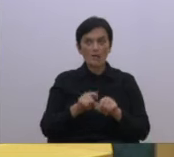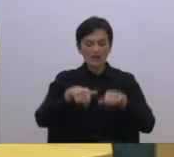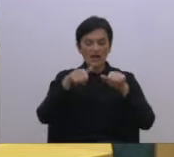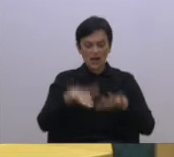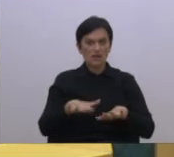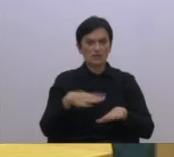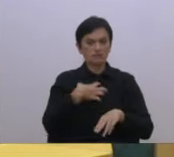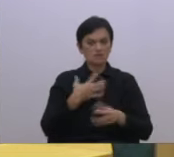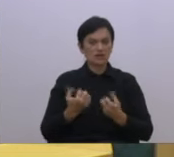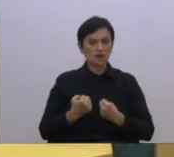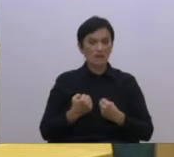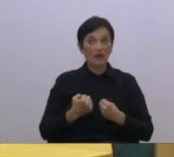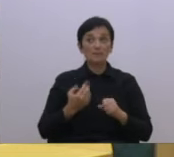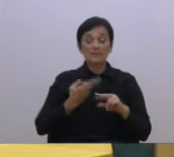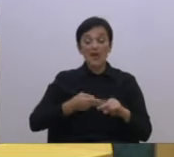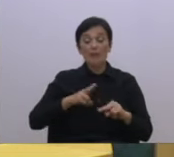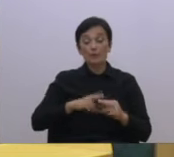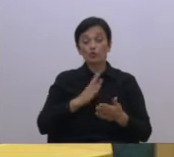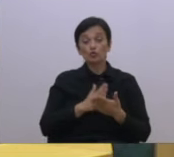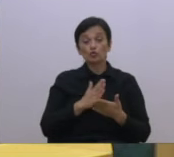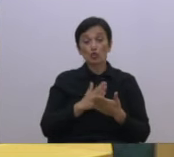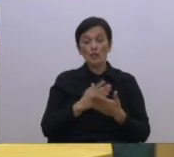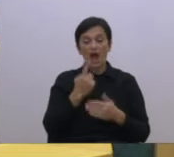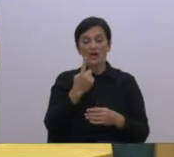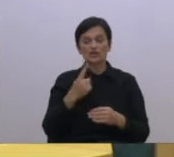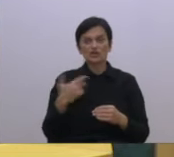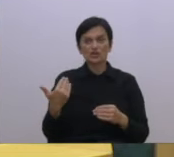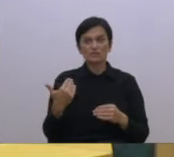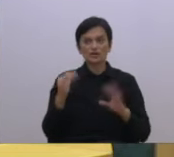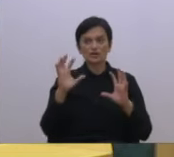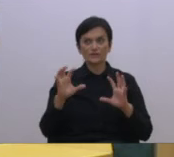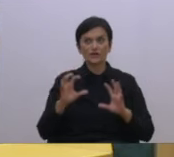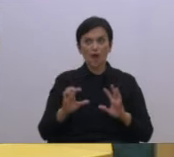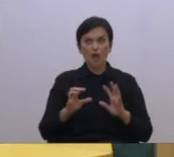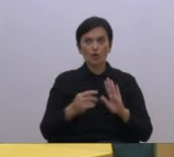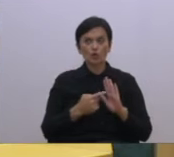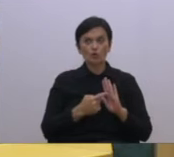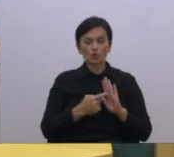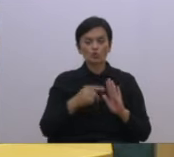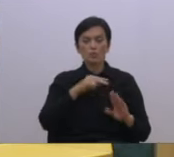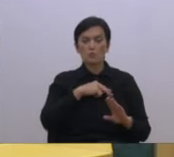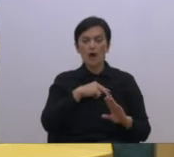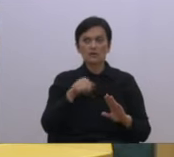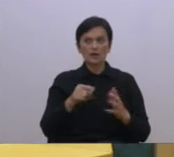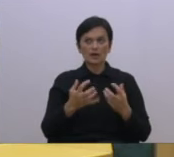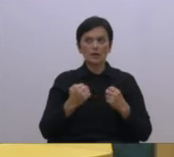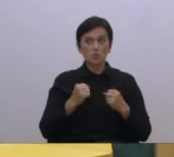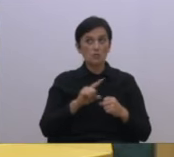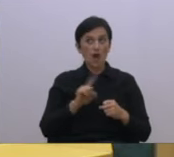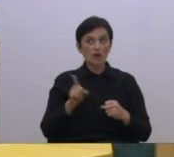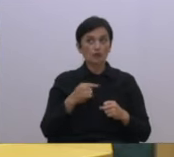გადაწყვეტილების მიღება. და ამიტომაც არის, რომ ეს არის ერთის ხრი კანონი, რომელსაც ეს პარლამენტი იღებს, მაგრამ